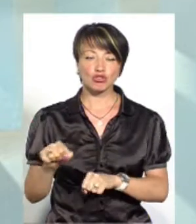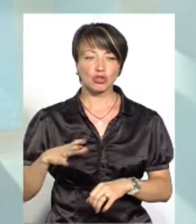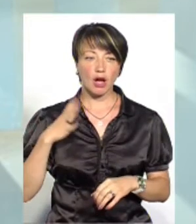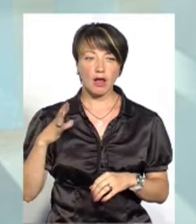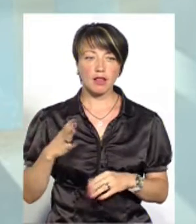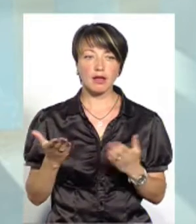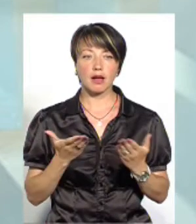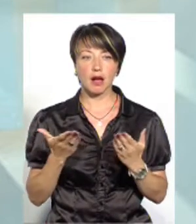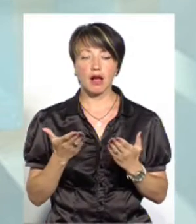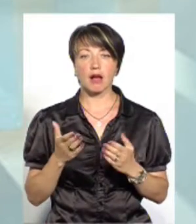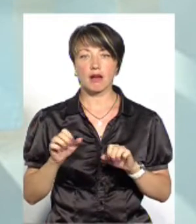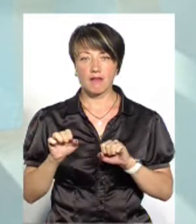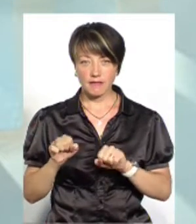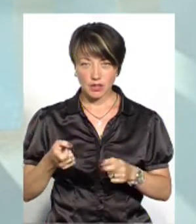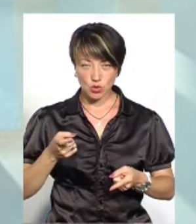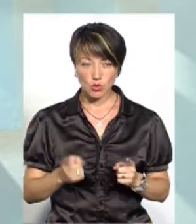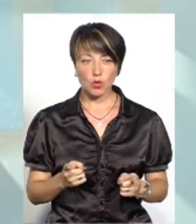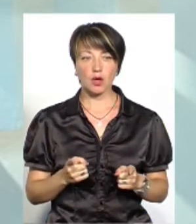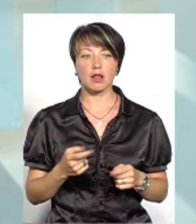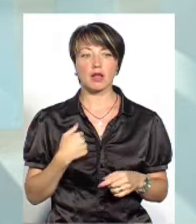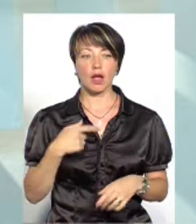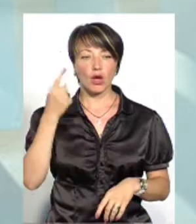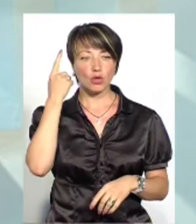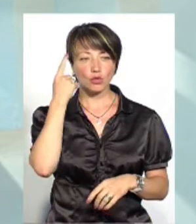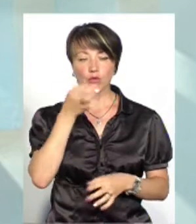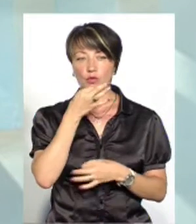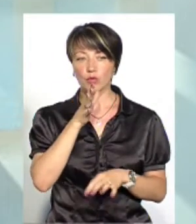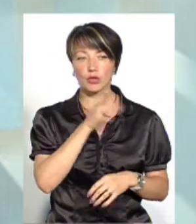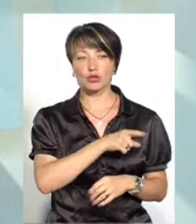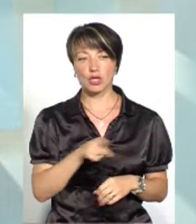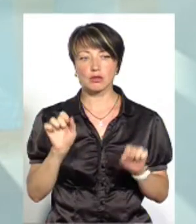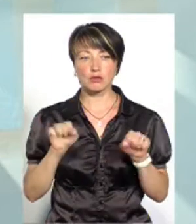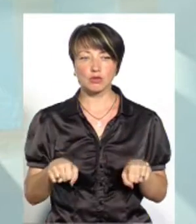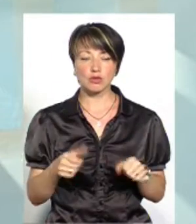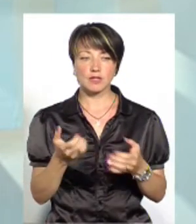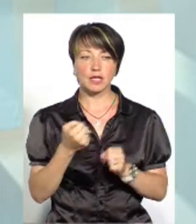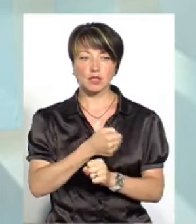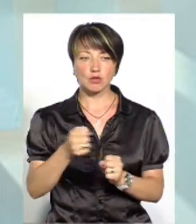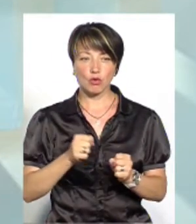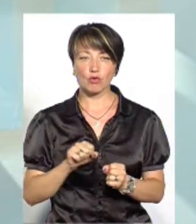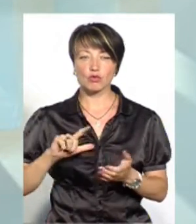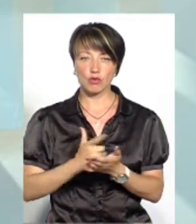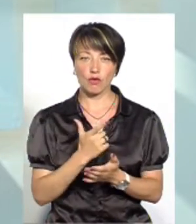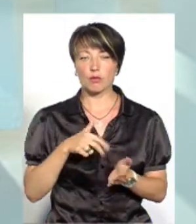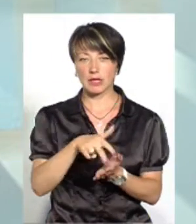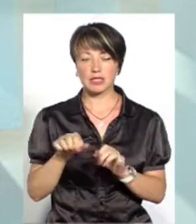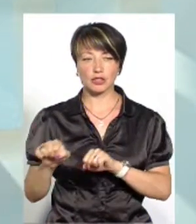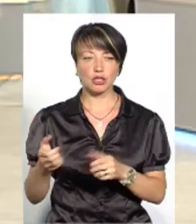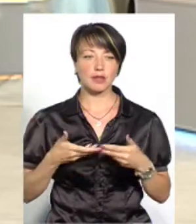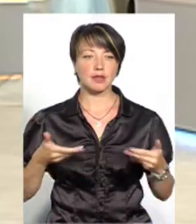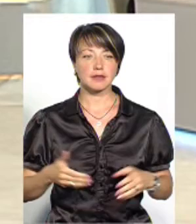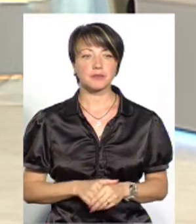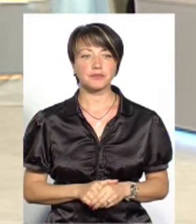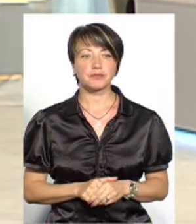захищала, яка відстояла, і я розумію, що в будь-який час може взяти зброю і знову піти захищати Україну.